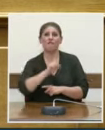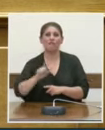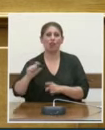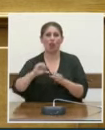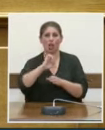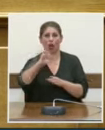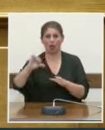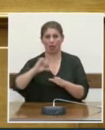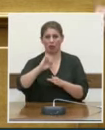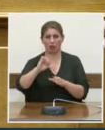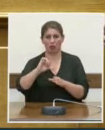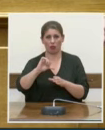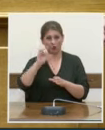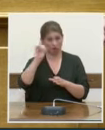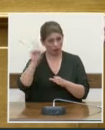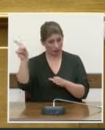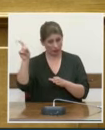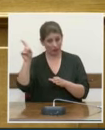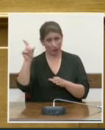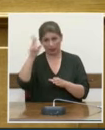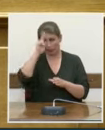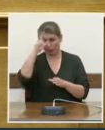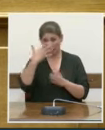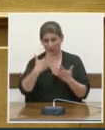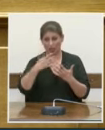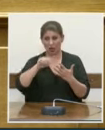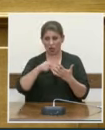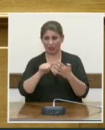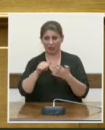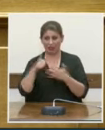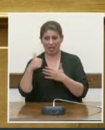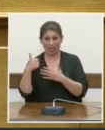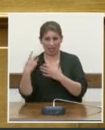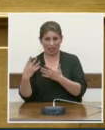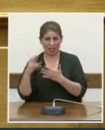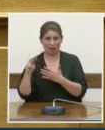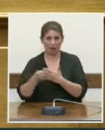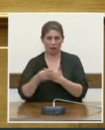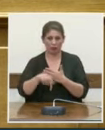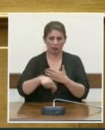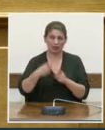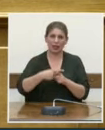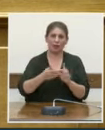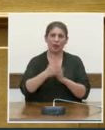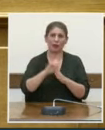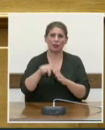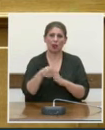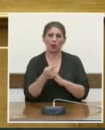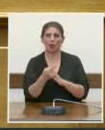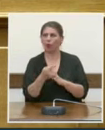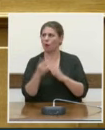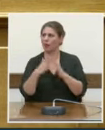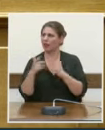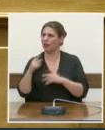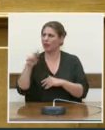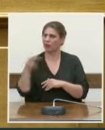μάλιστα στη Γερμανία 10,69 ευρώ τα 750 ml, στην Ελλάδα 15,17 ευρώ. Τον πείραξε